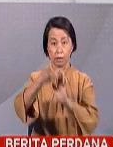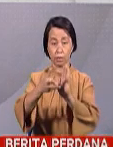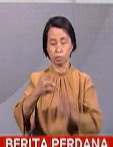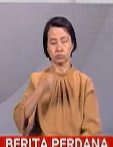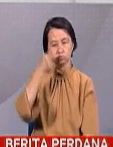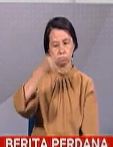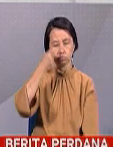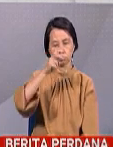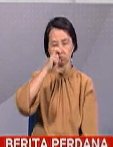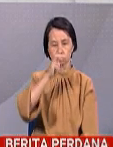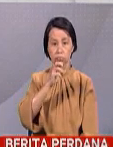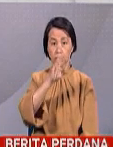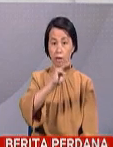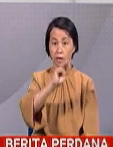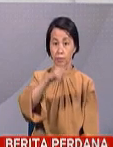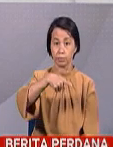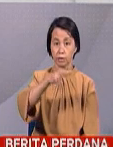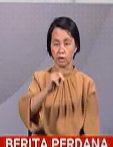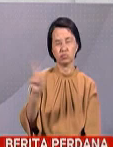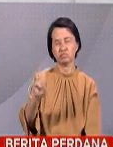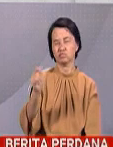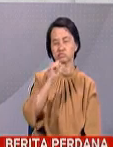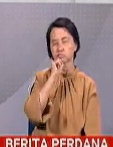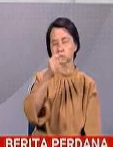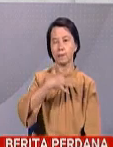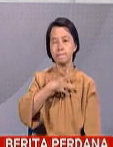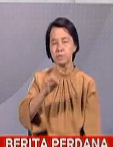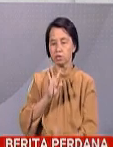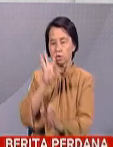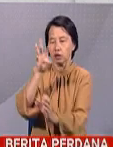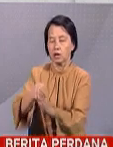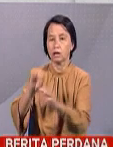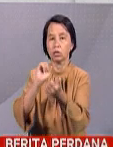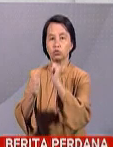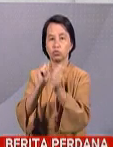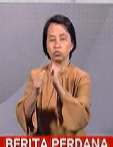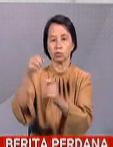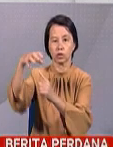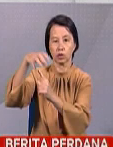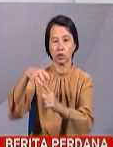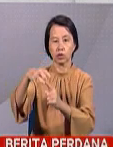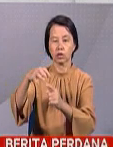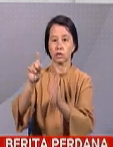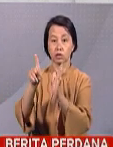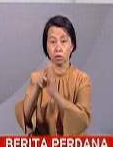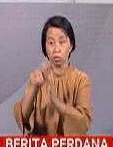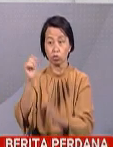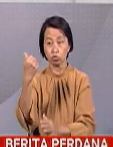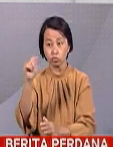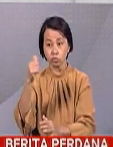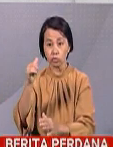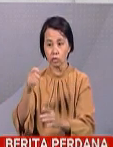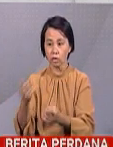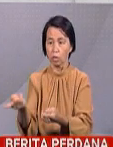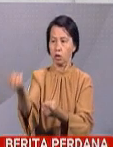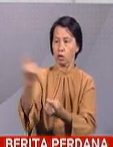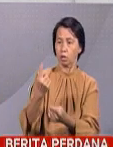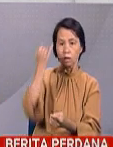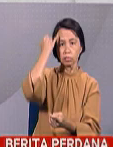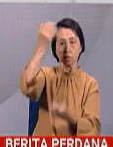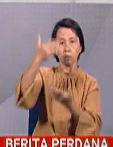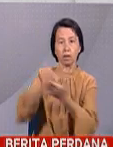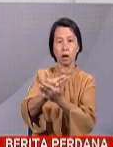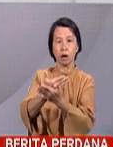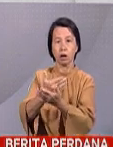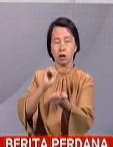menegaskan badan induk itu tidak berminat untuk menyertai sukan para ASEAN APG ke-10 ketika muncul cadangan baharu